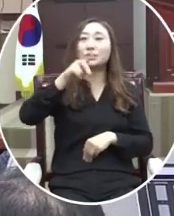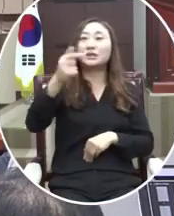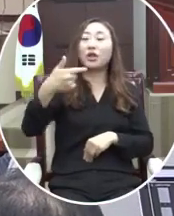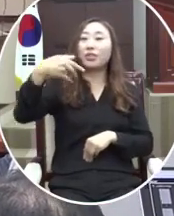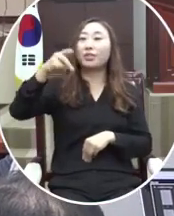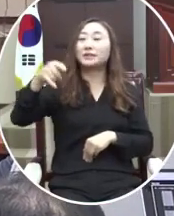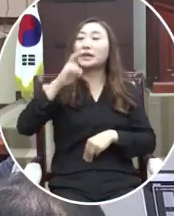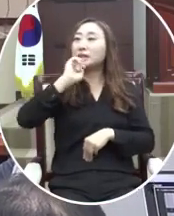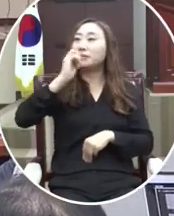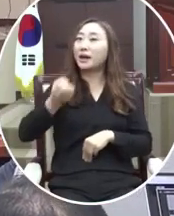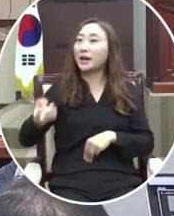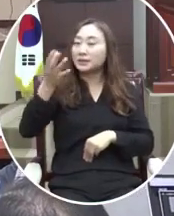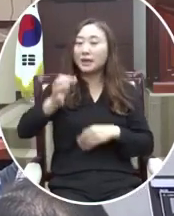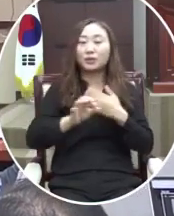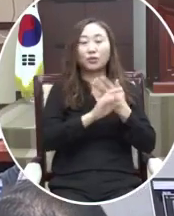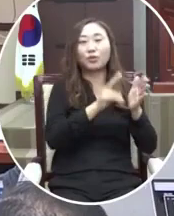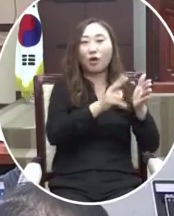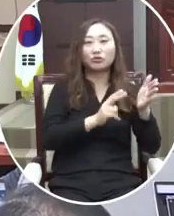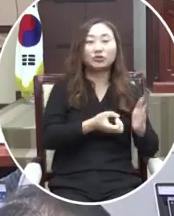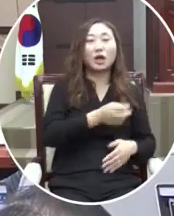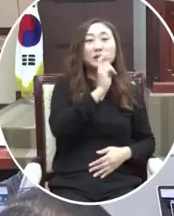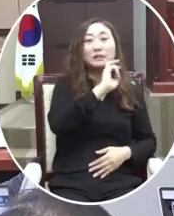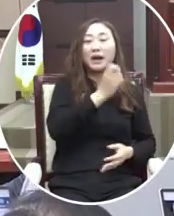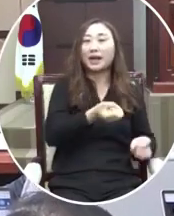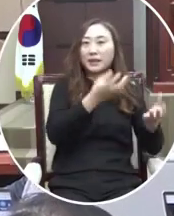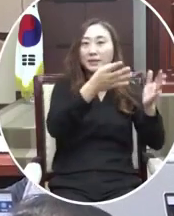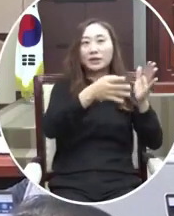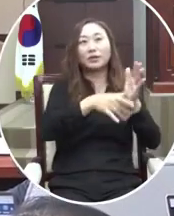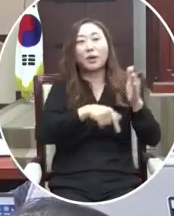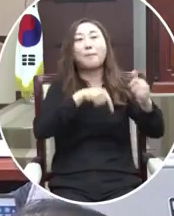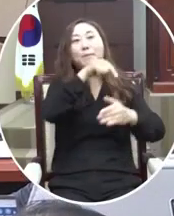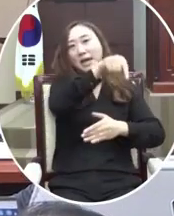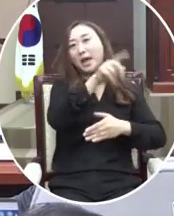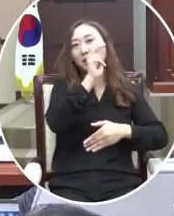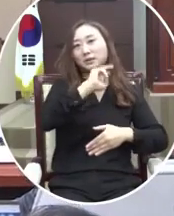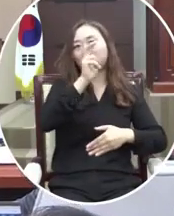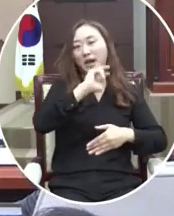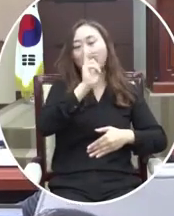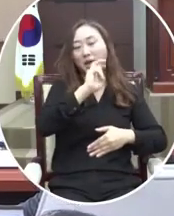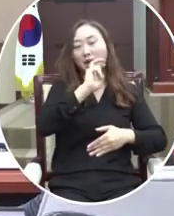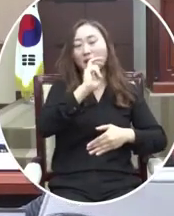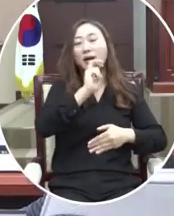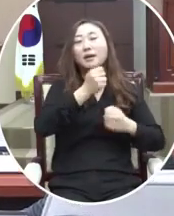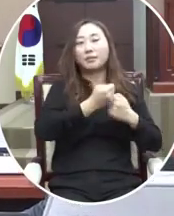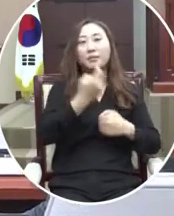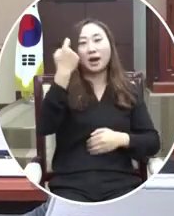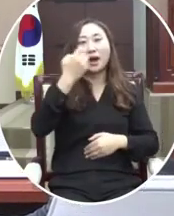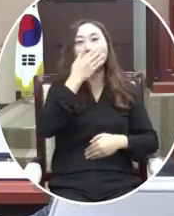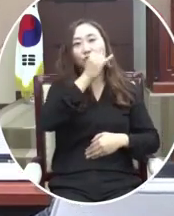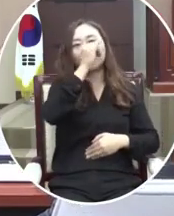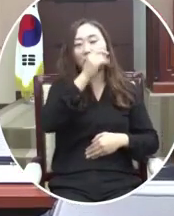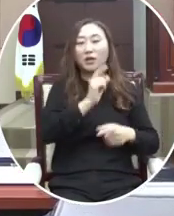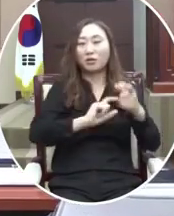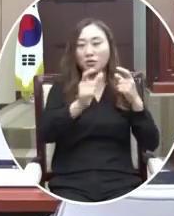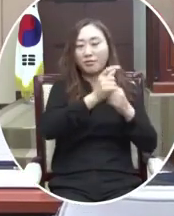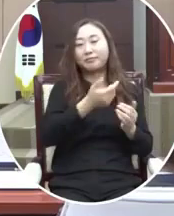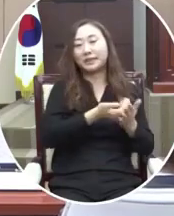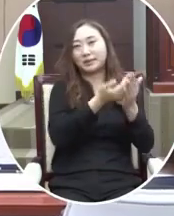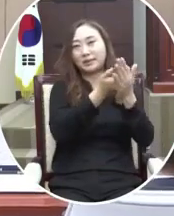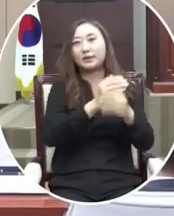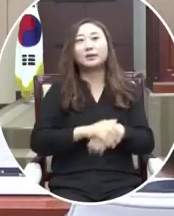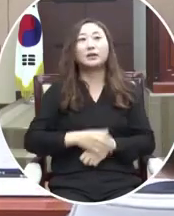선세 음악회와 경춘선 수길 음악회는 대표적인 야외 음악 회로서 그 품 품격을 높여 나가도록